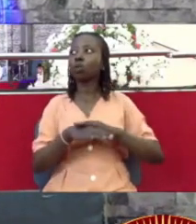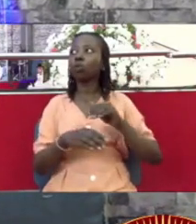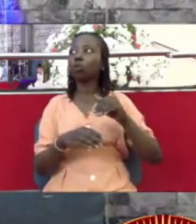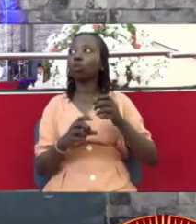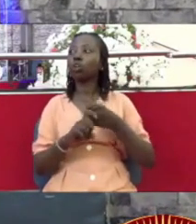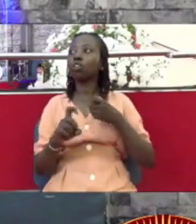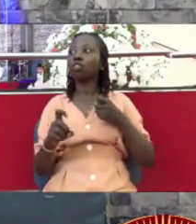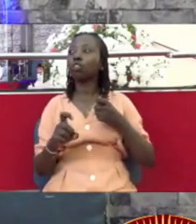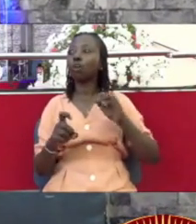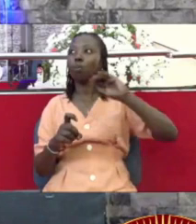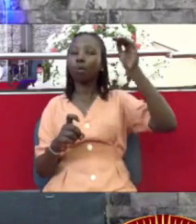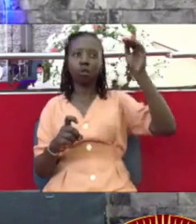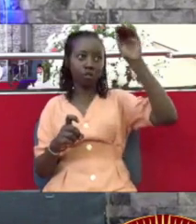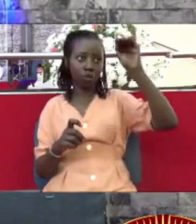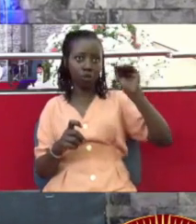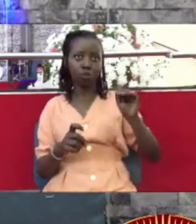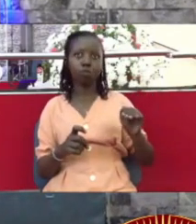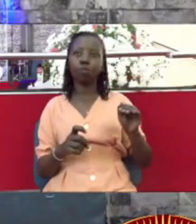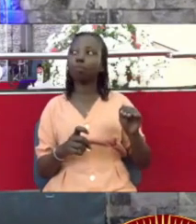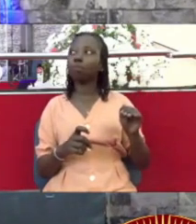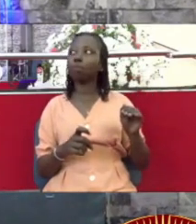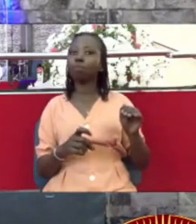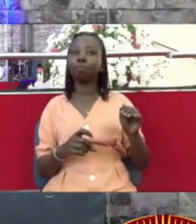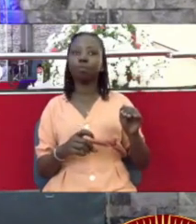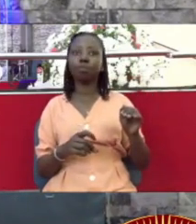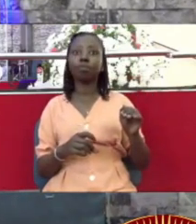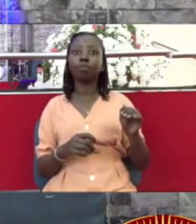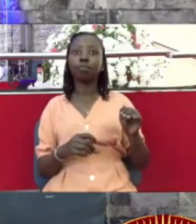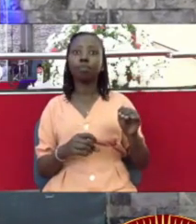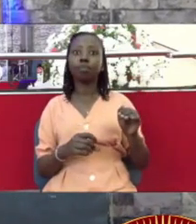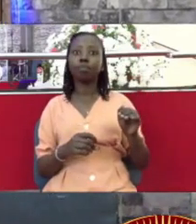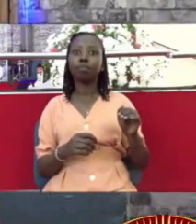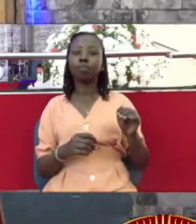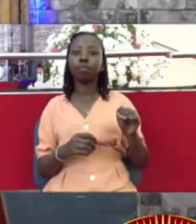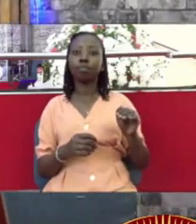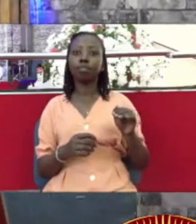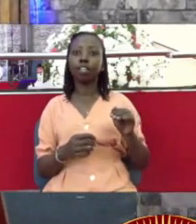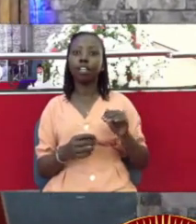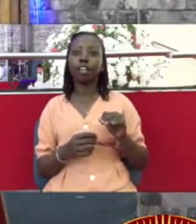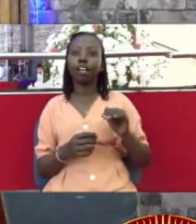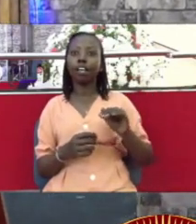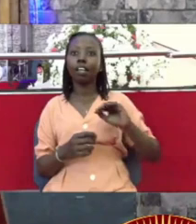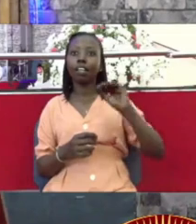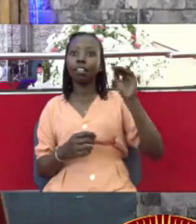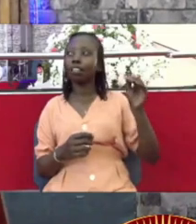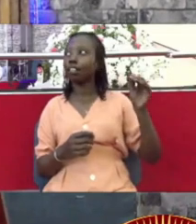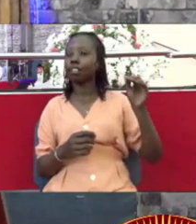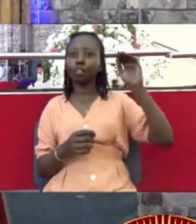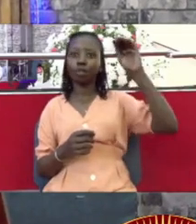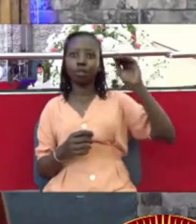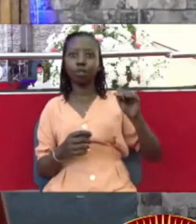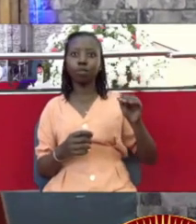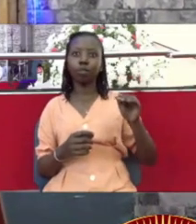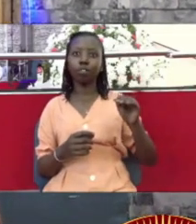kwa milima yetu iliyoharibiwa ama iliyoangamizwa. Picking the good from our threshed mountains. Kutoka kwa milima ambayo imeweza